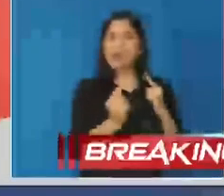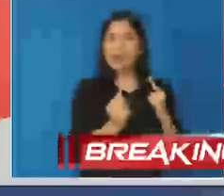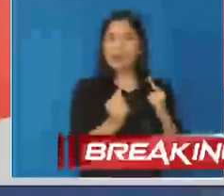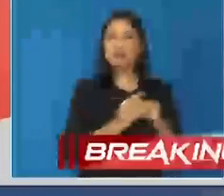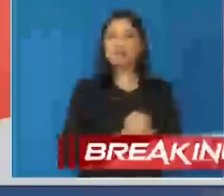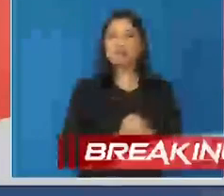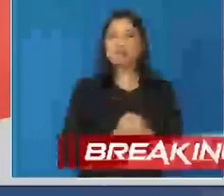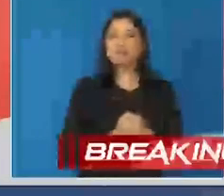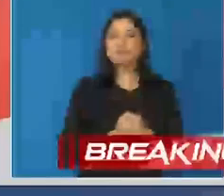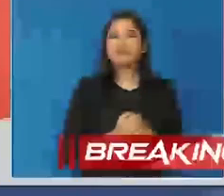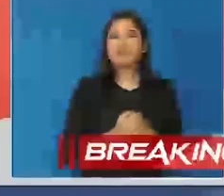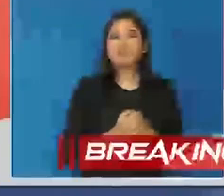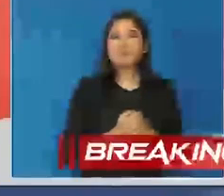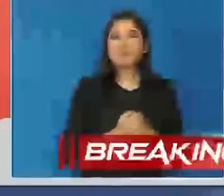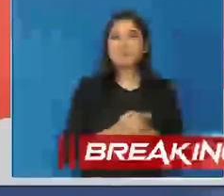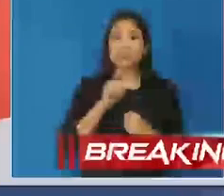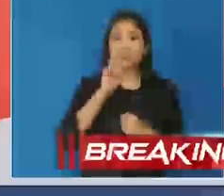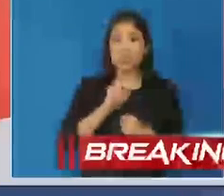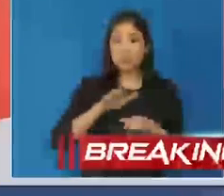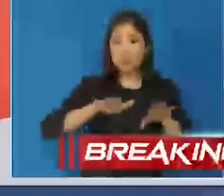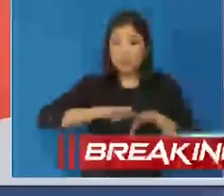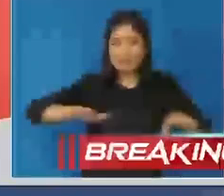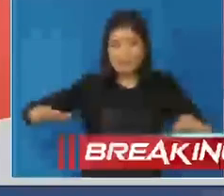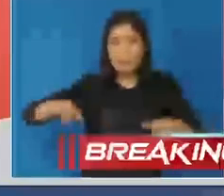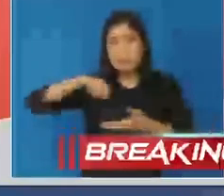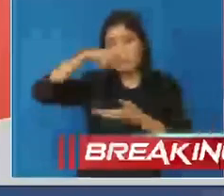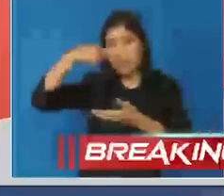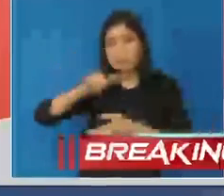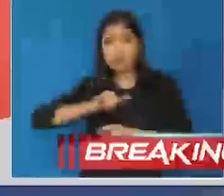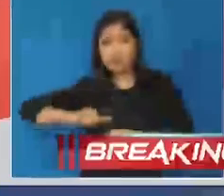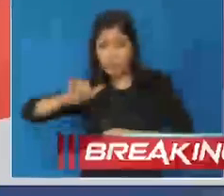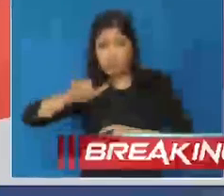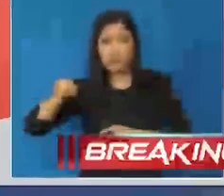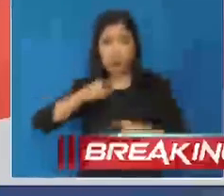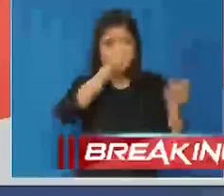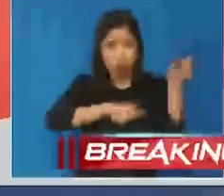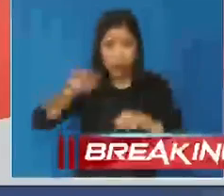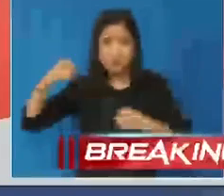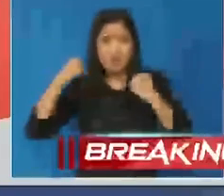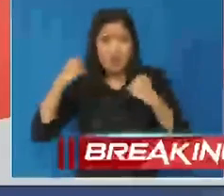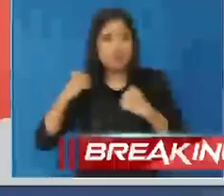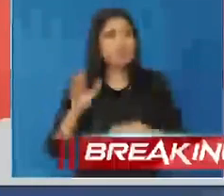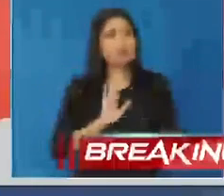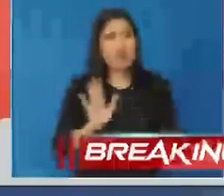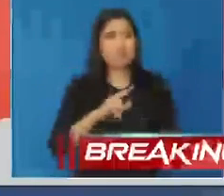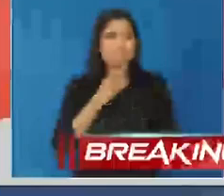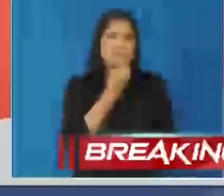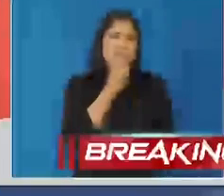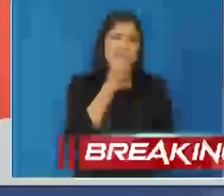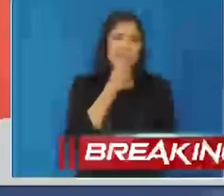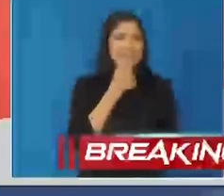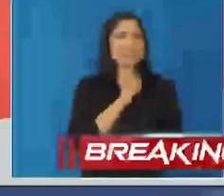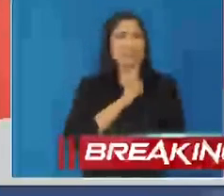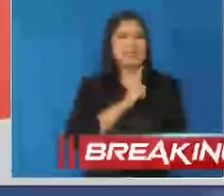usah makan bersama-sama di dalam satu meja dengan keluarga kita yang sehat makan sendiri saja tidak perlu kemudian